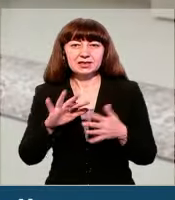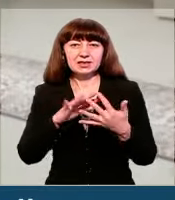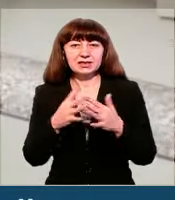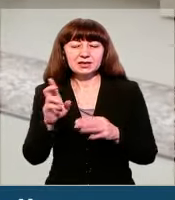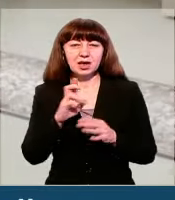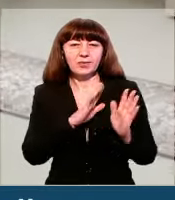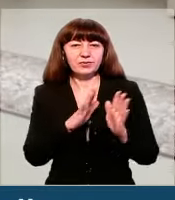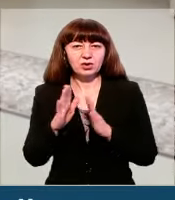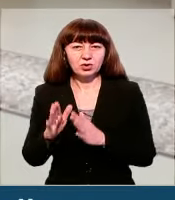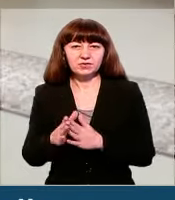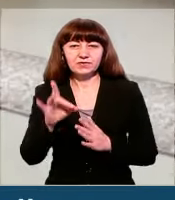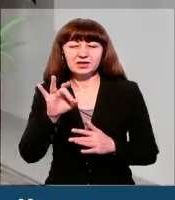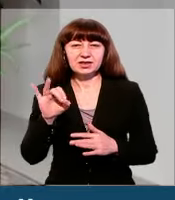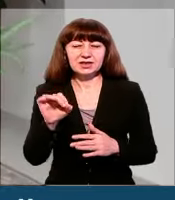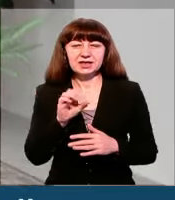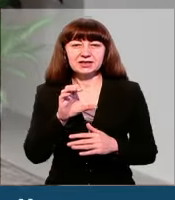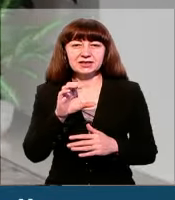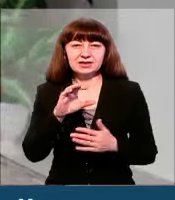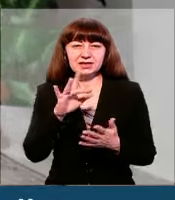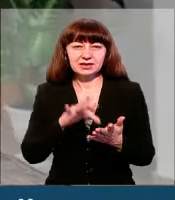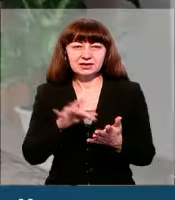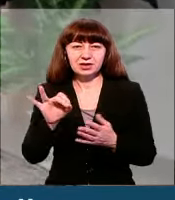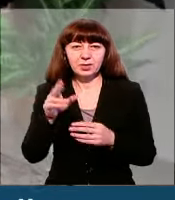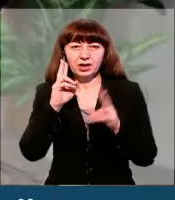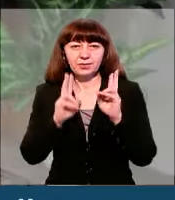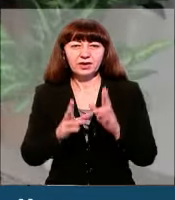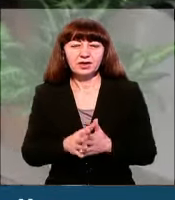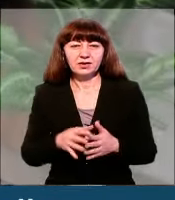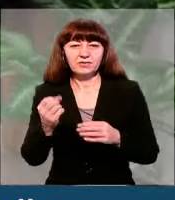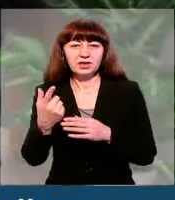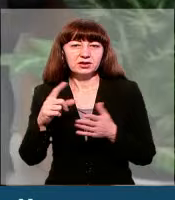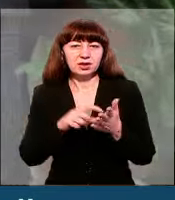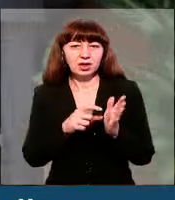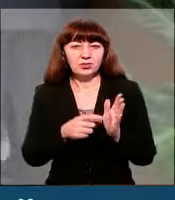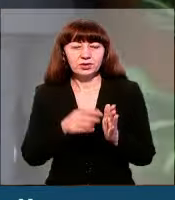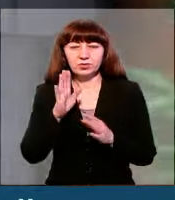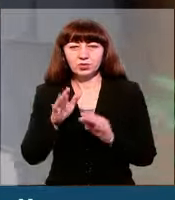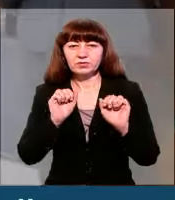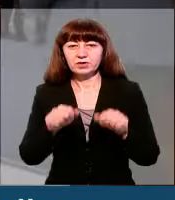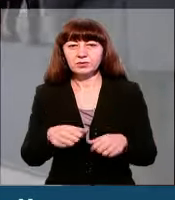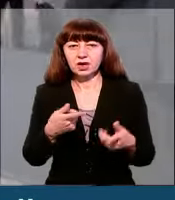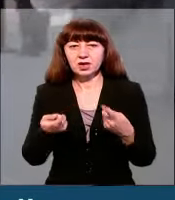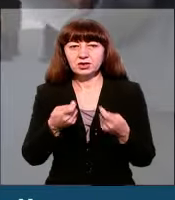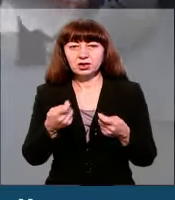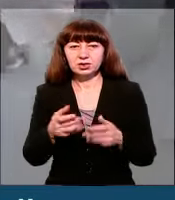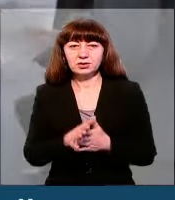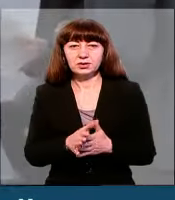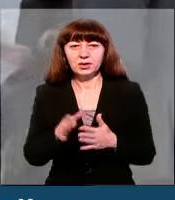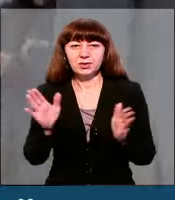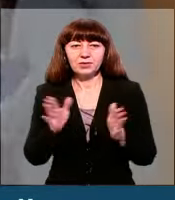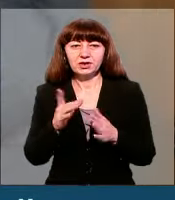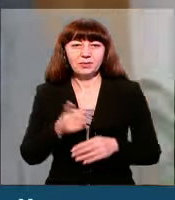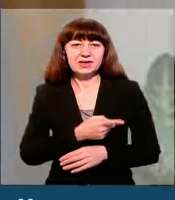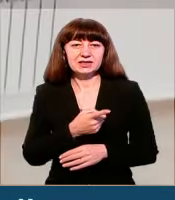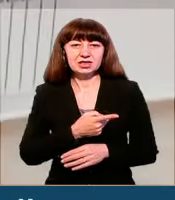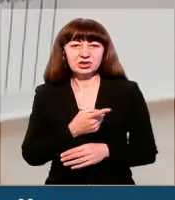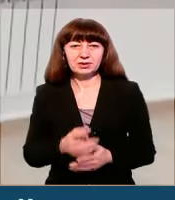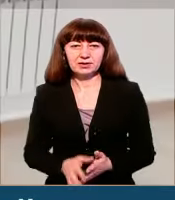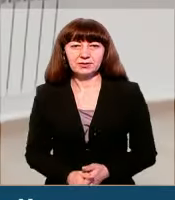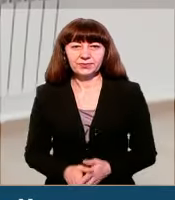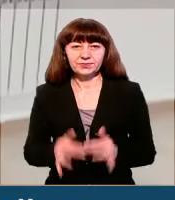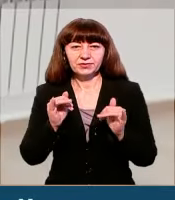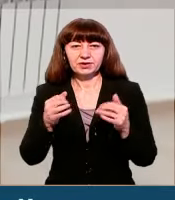сельская библиотека, фитнес-центр и даже парикмахерская. В некоторых кабинетах будет возможность организовать даже мини-мастерские. В